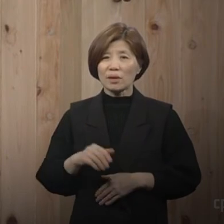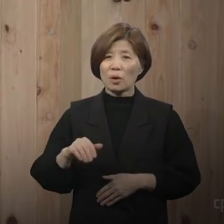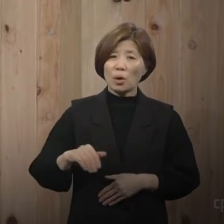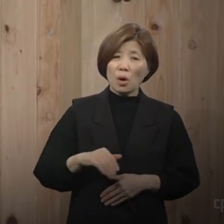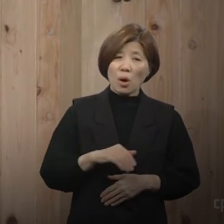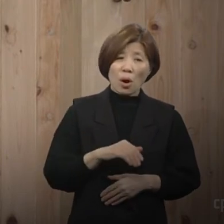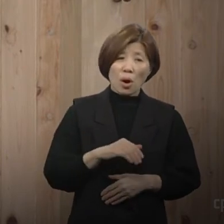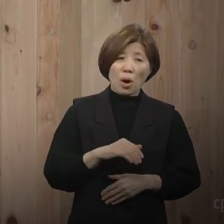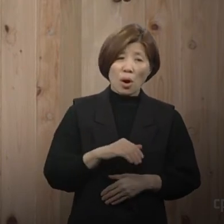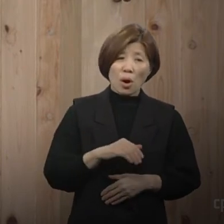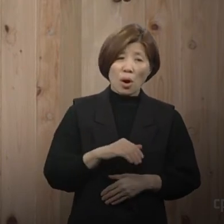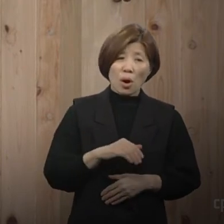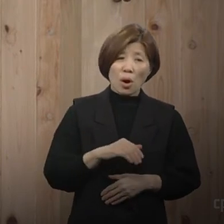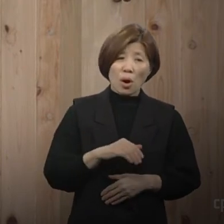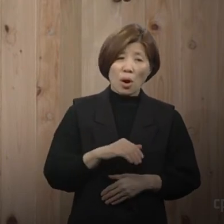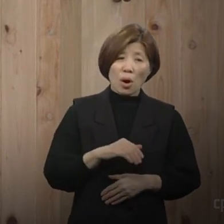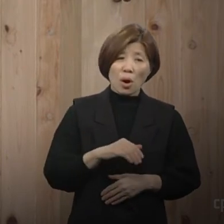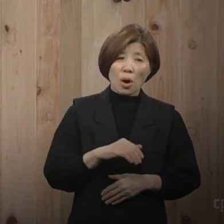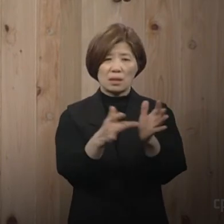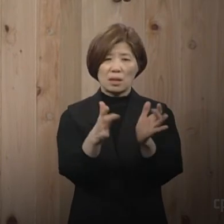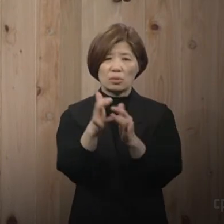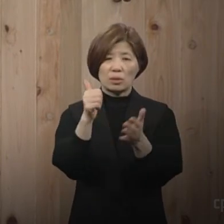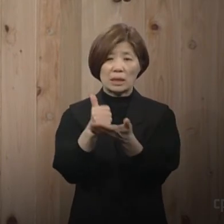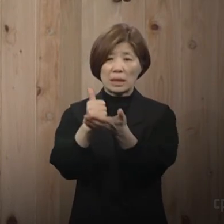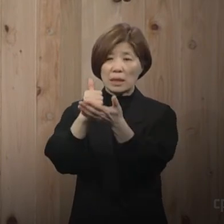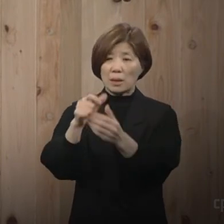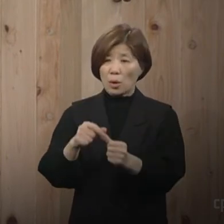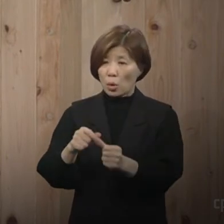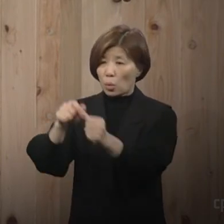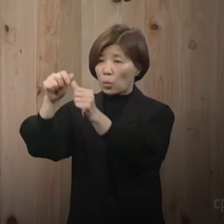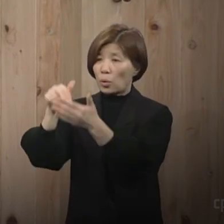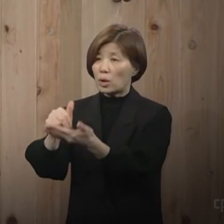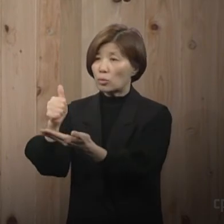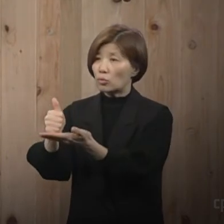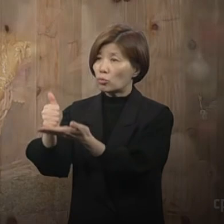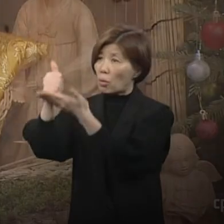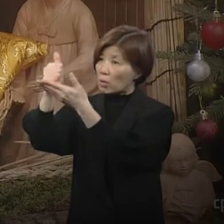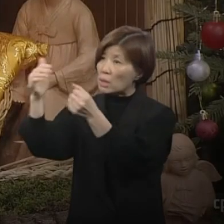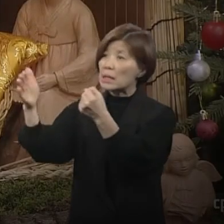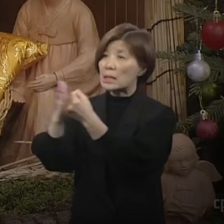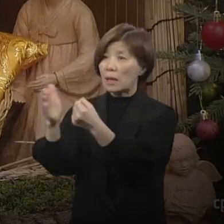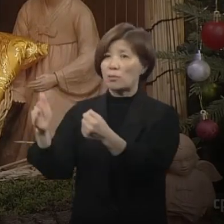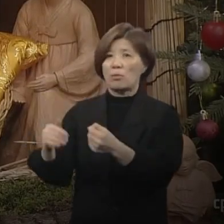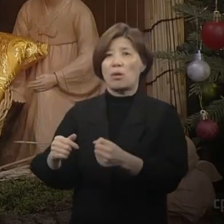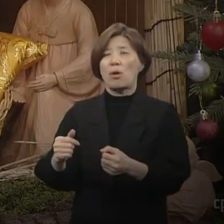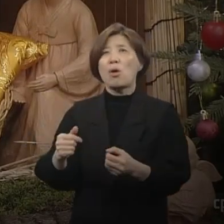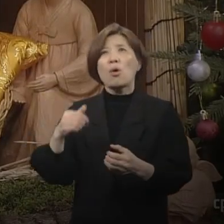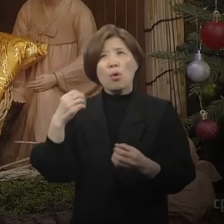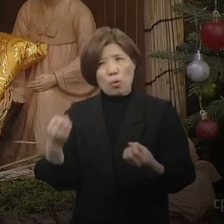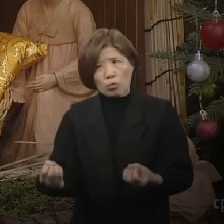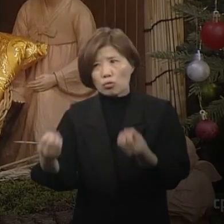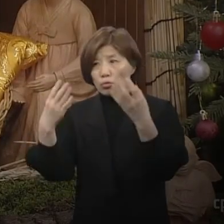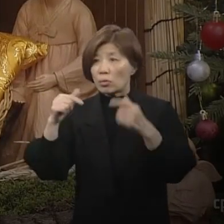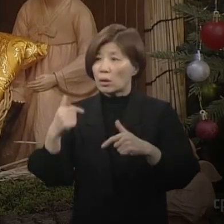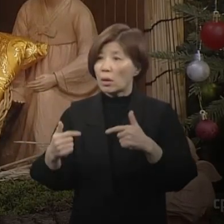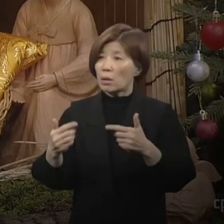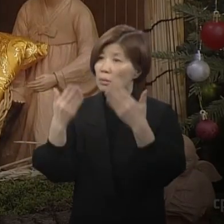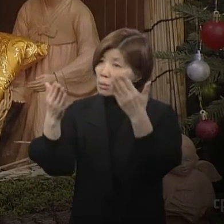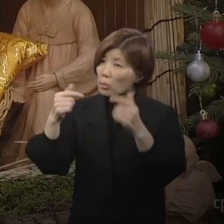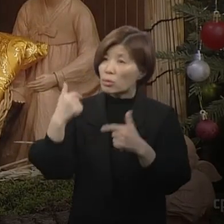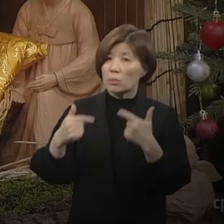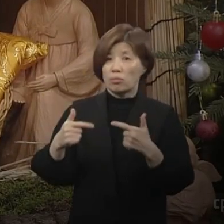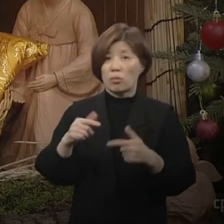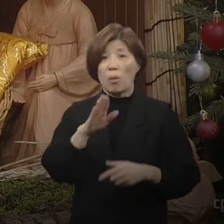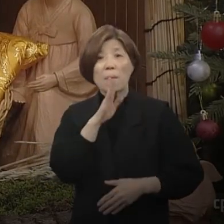우리야 뭐 그분을 메시아로 받아들이고 그리스도로 받들어 모시니까 축하하고 기뻐하는 게 당연한데, 우리와